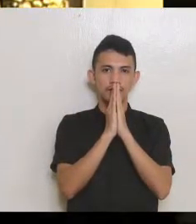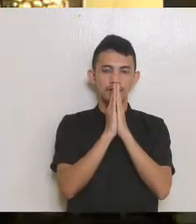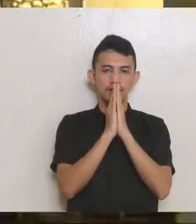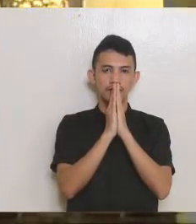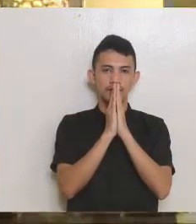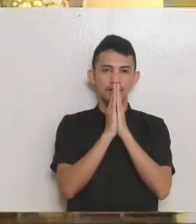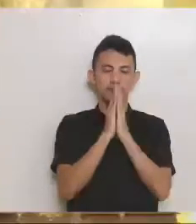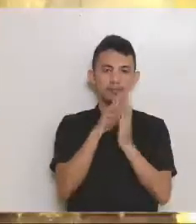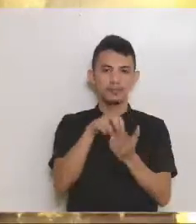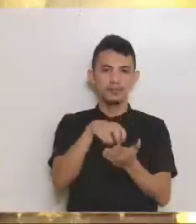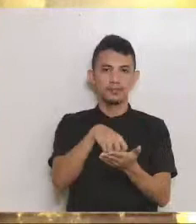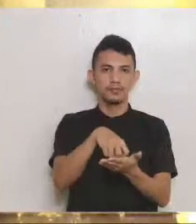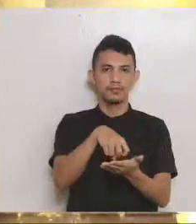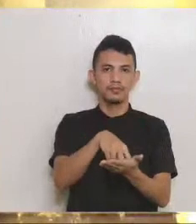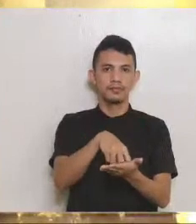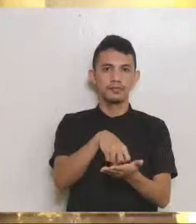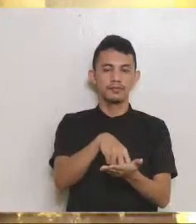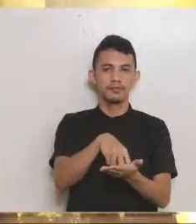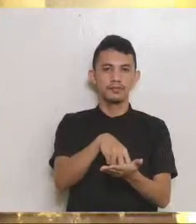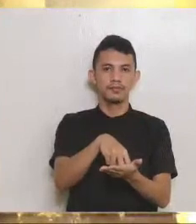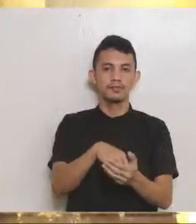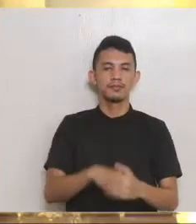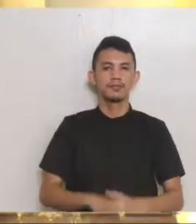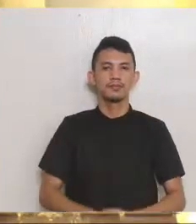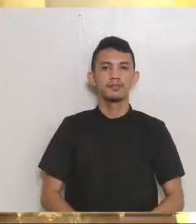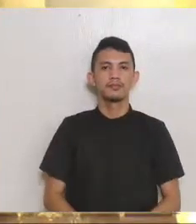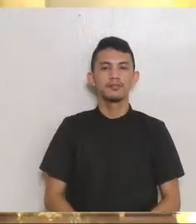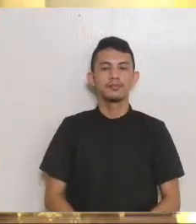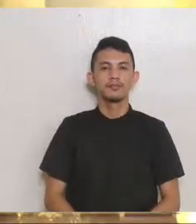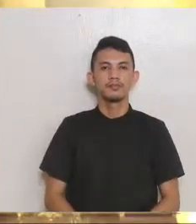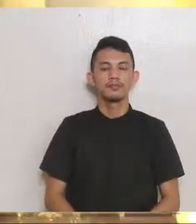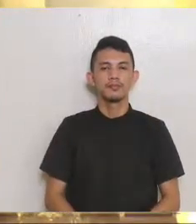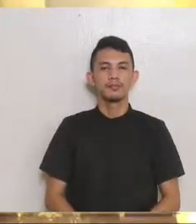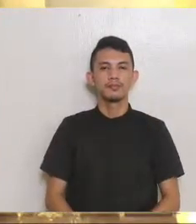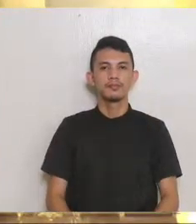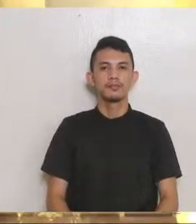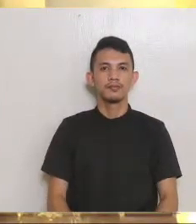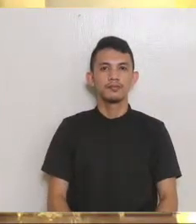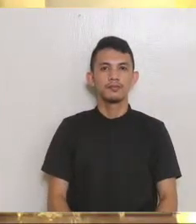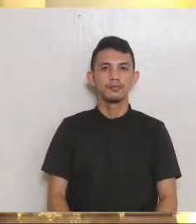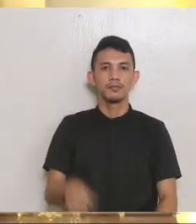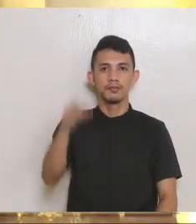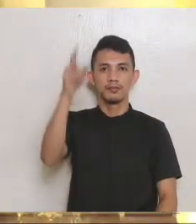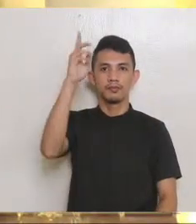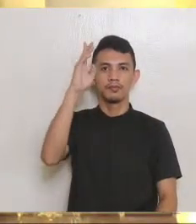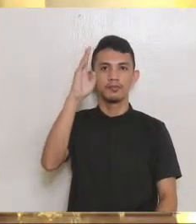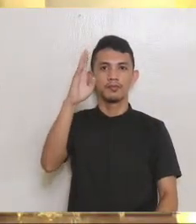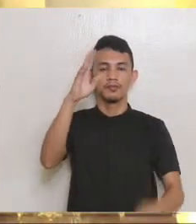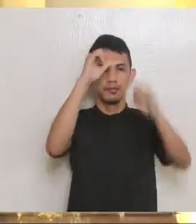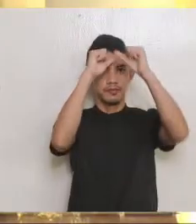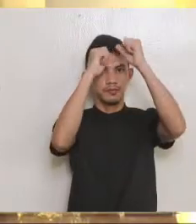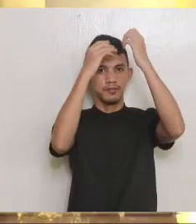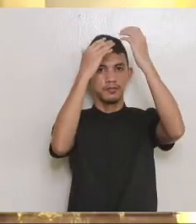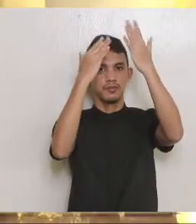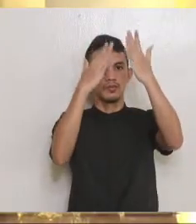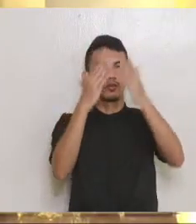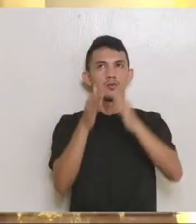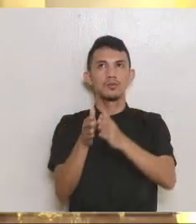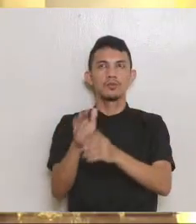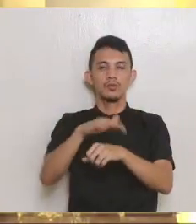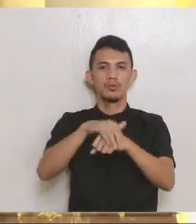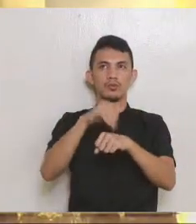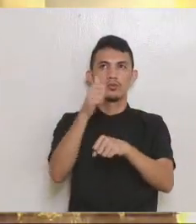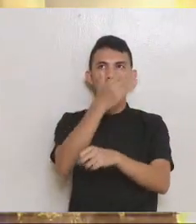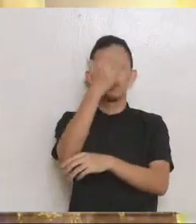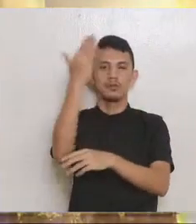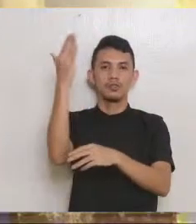Palihog mangluhod alang sa Oratio Imperata. Dios among amahan, misangpit kami kanimo